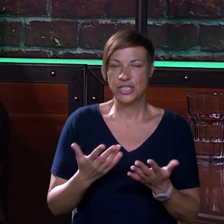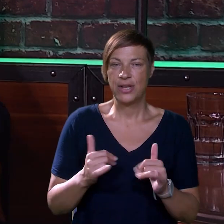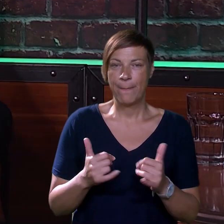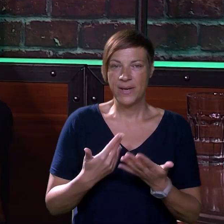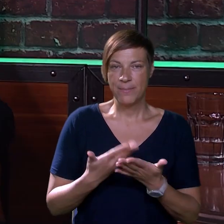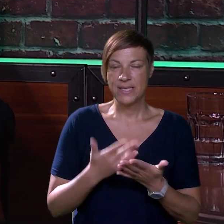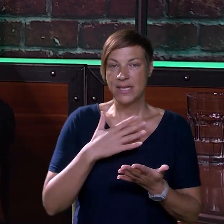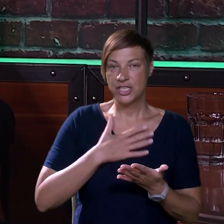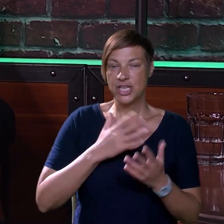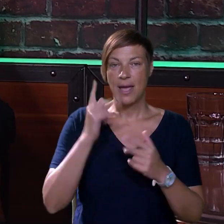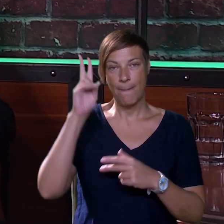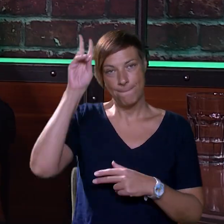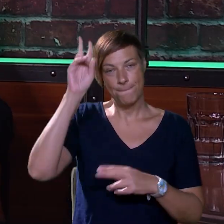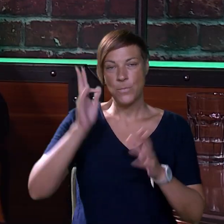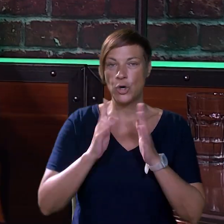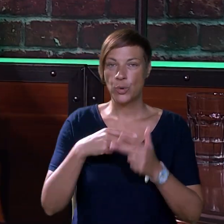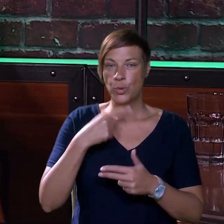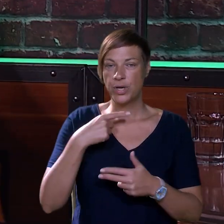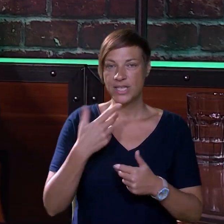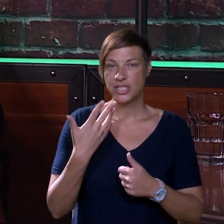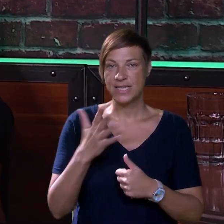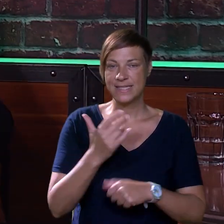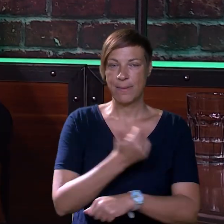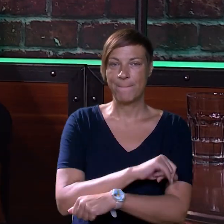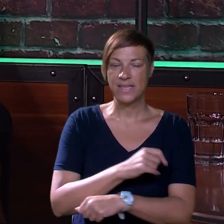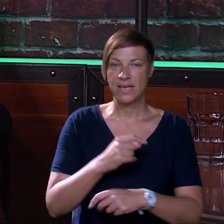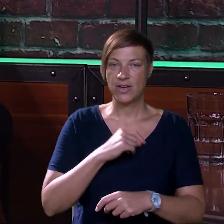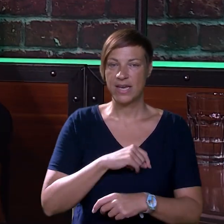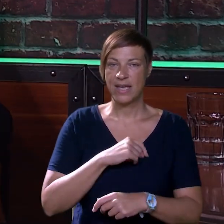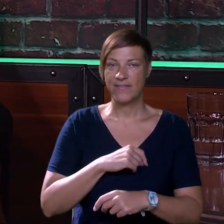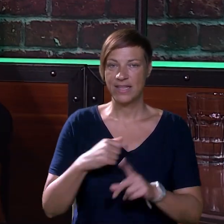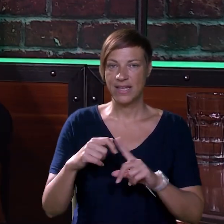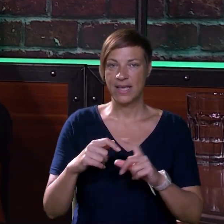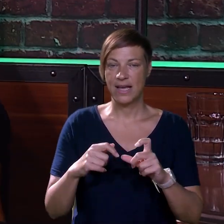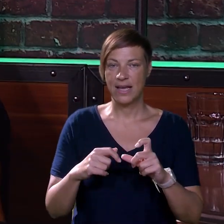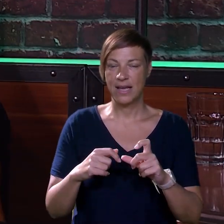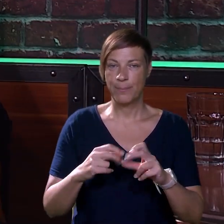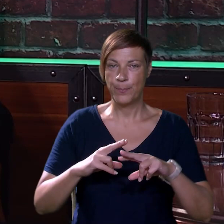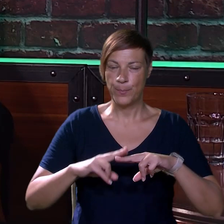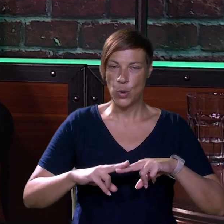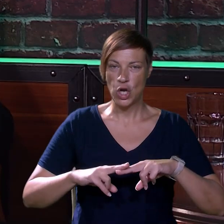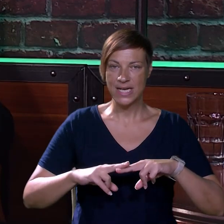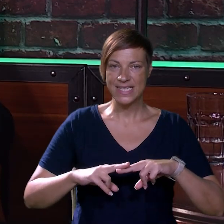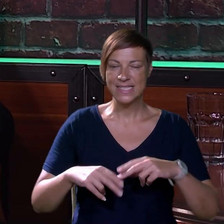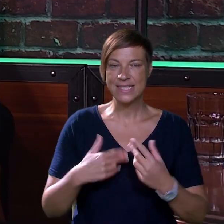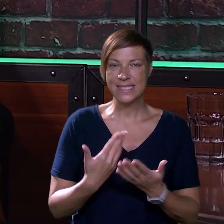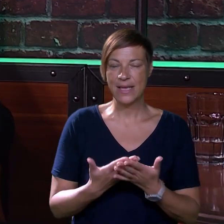znači, evo, ja mogu reći da sam negdje 15. godine kao ravnatelj KBC-a, kao